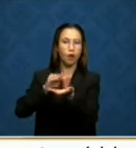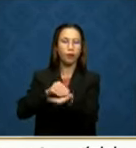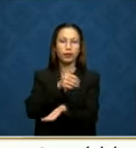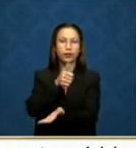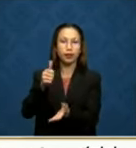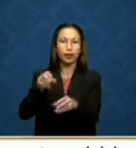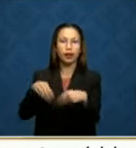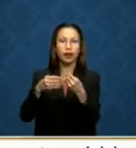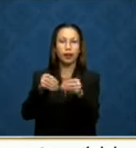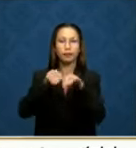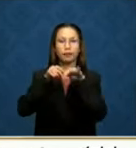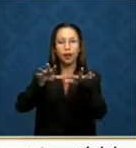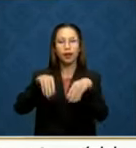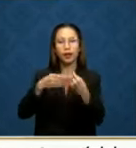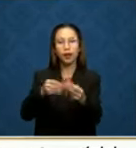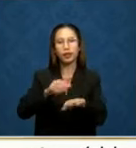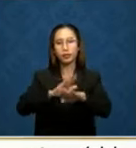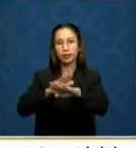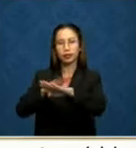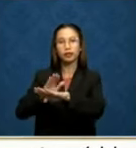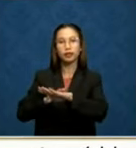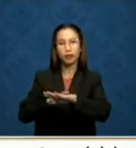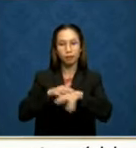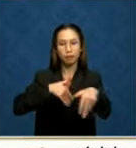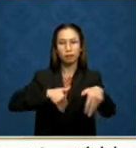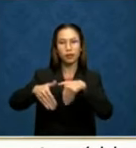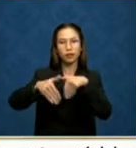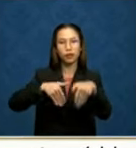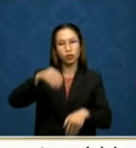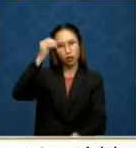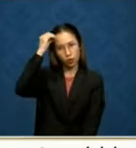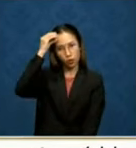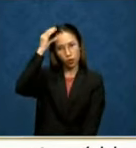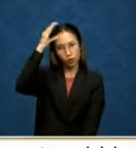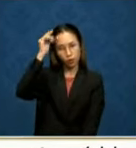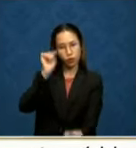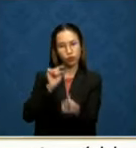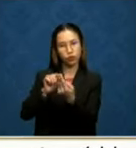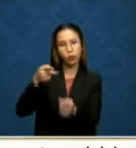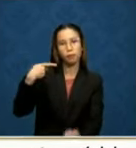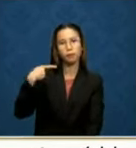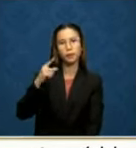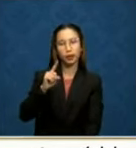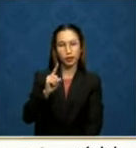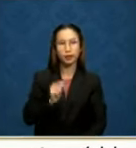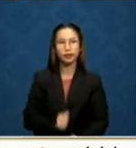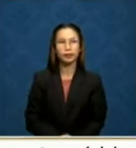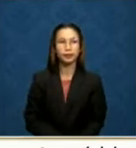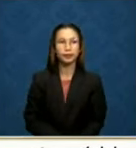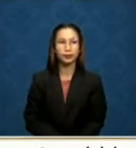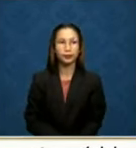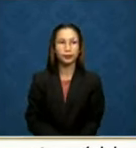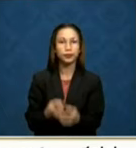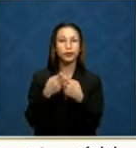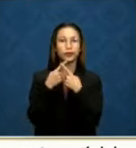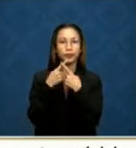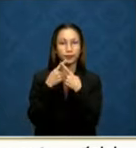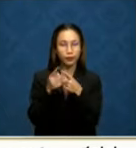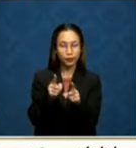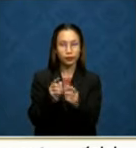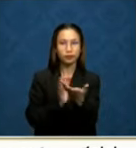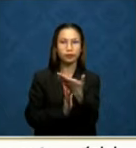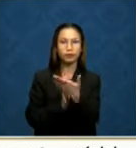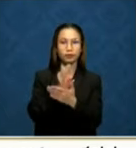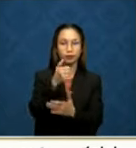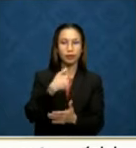ต่อไปนะคะเพื่เปการสื่อสารเตือนภัยรวมถึงให้ความรู้อันเป็นประโยชนกับพี่นองประชาชนค่ะแต่นอกเน้อจากคามสำเร็